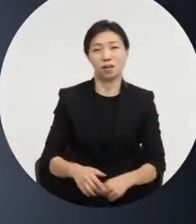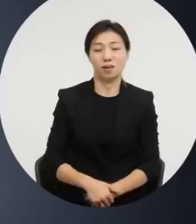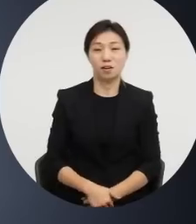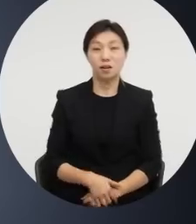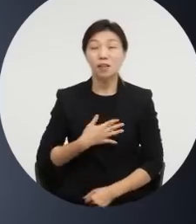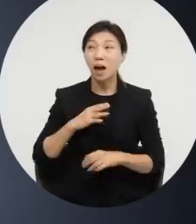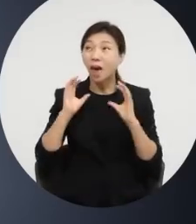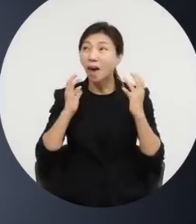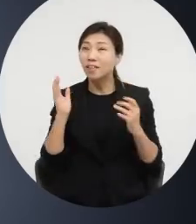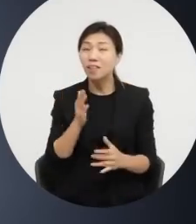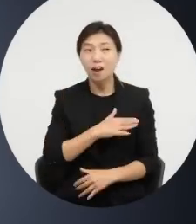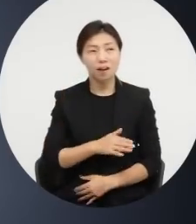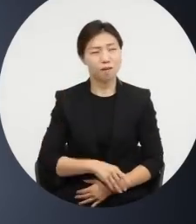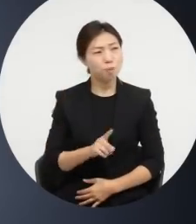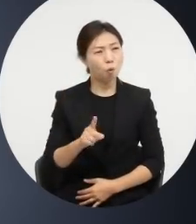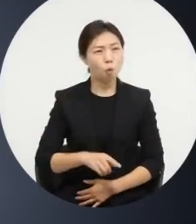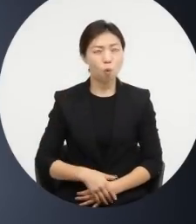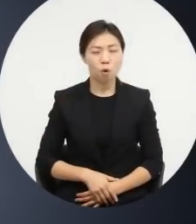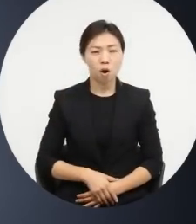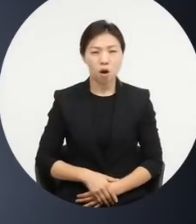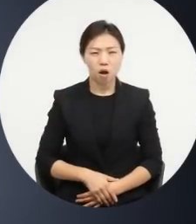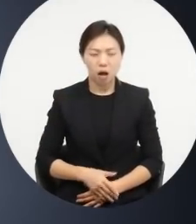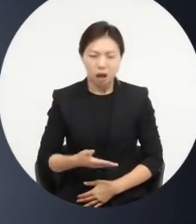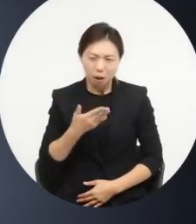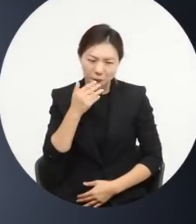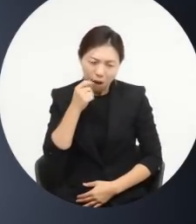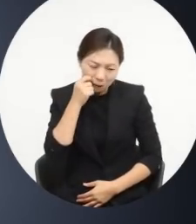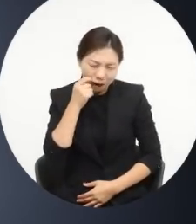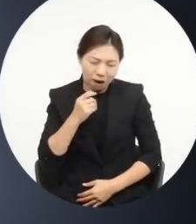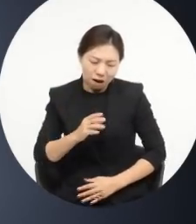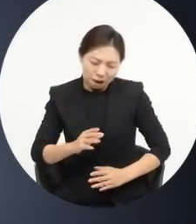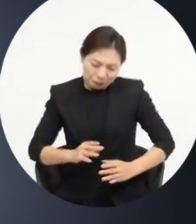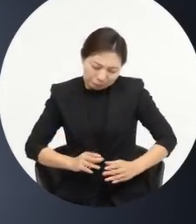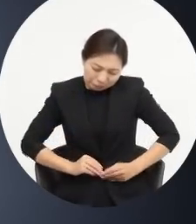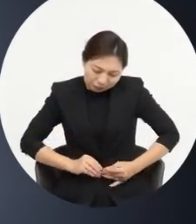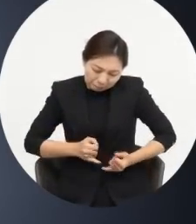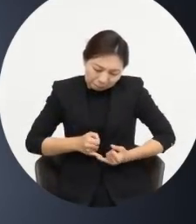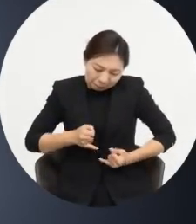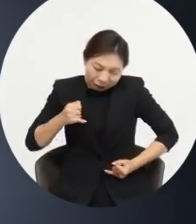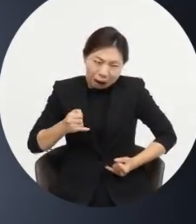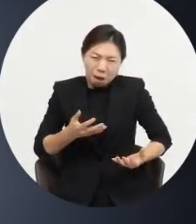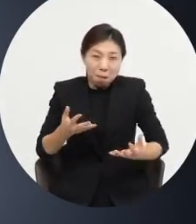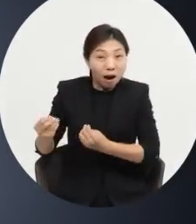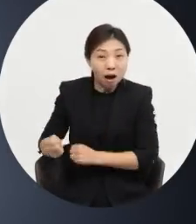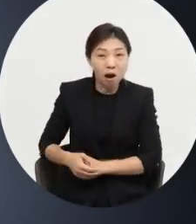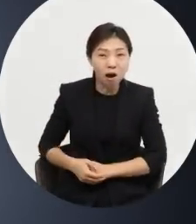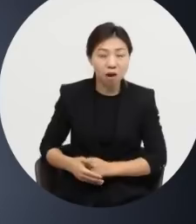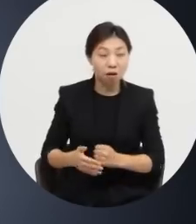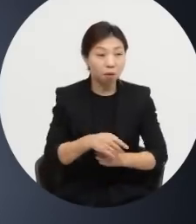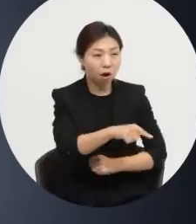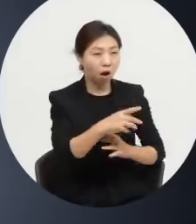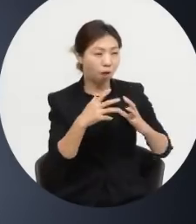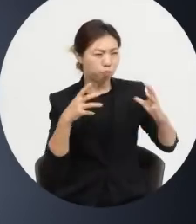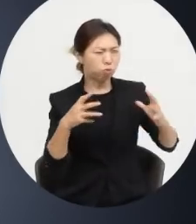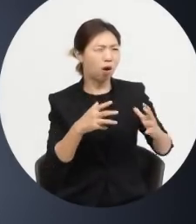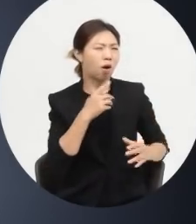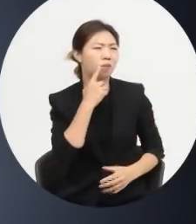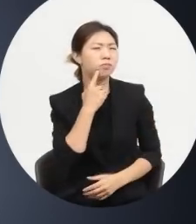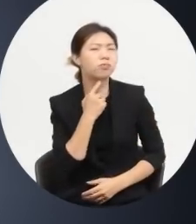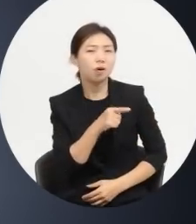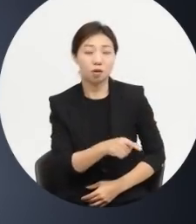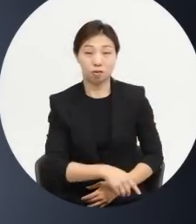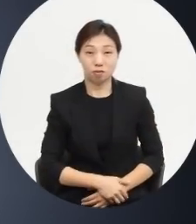거예요. 제가 어릴 때는 못 먹어서 여긴 사람이 많으니까 살찐 게 굉장히 자랑이었어요.